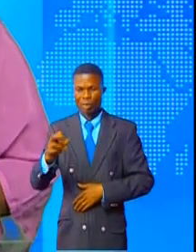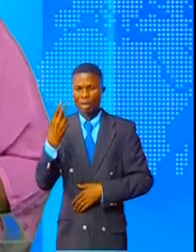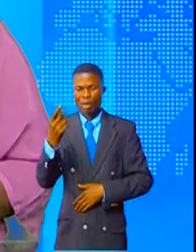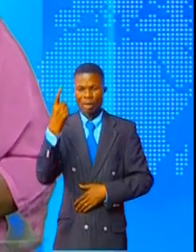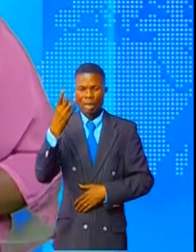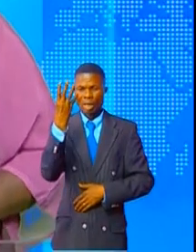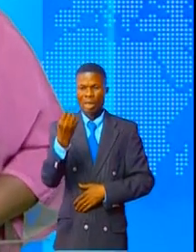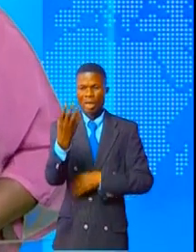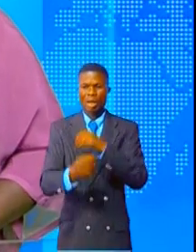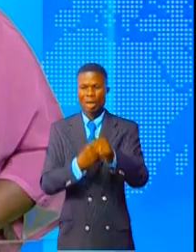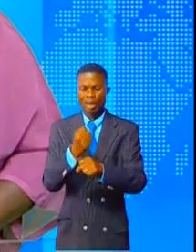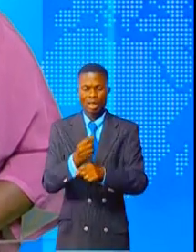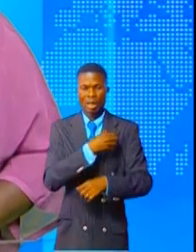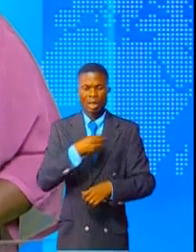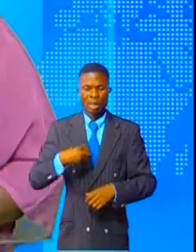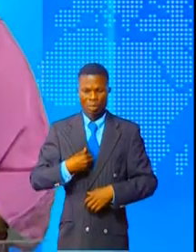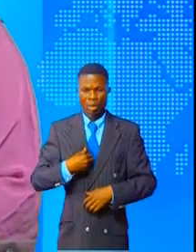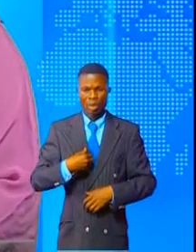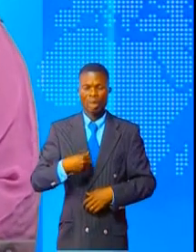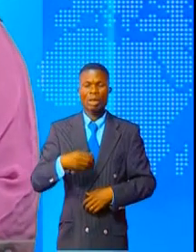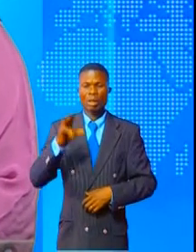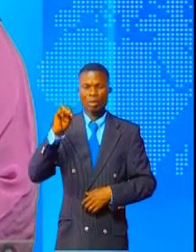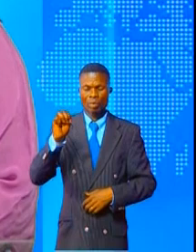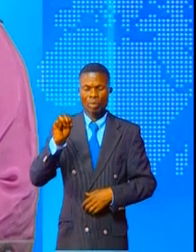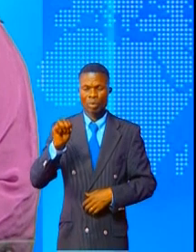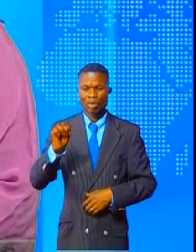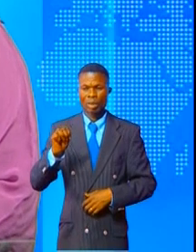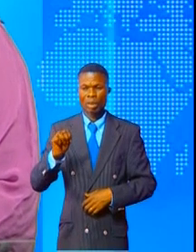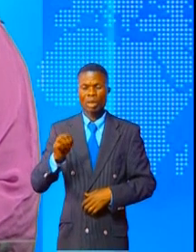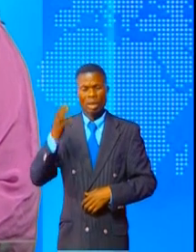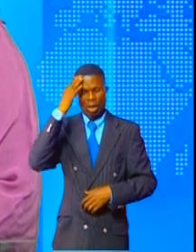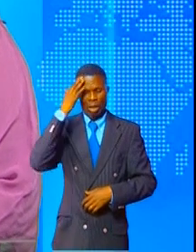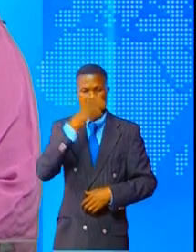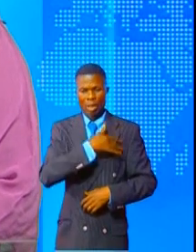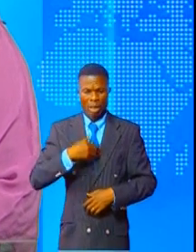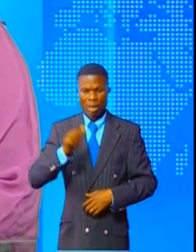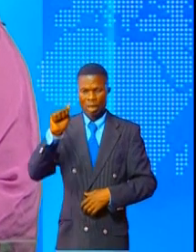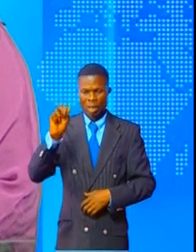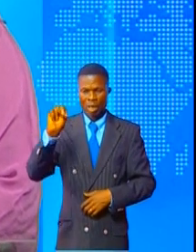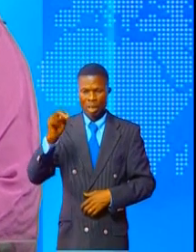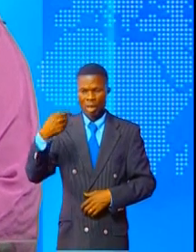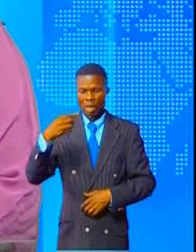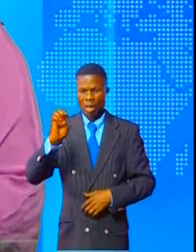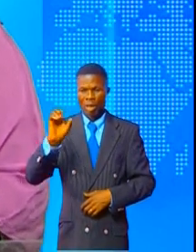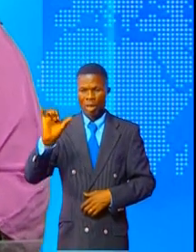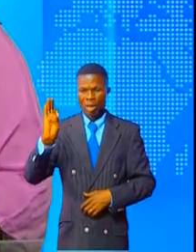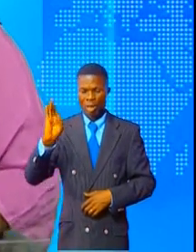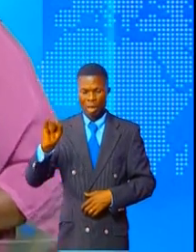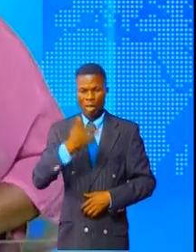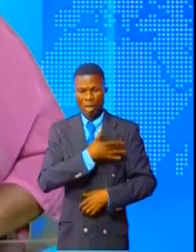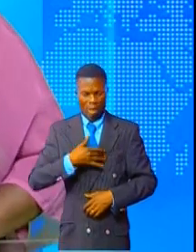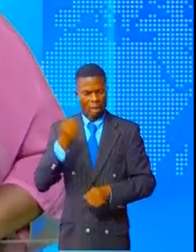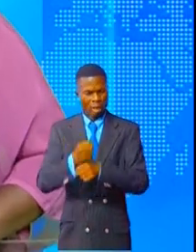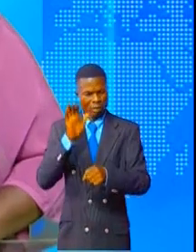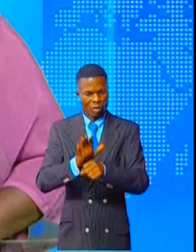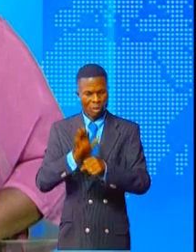40 ans et moore et maman in-game hausse et a alloué un gars très connu sous le nom des moments en débit elle a laissé son nom au plus